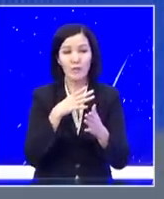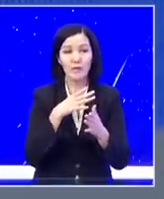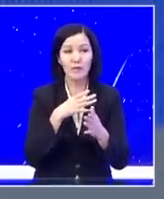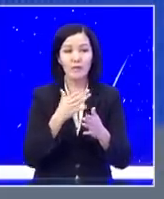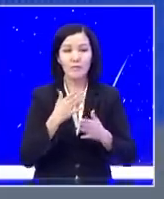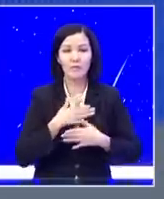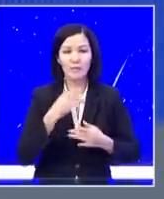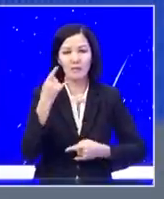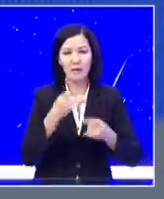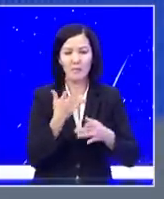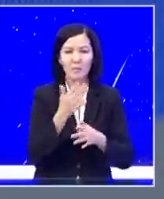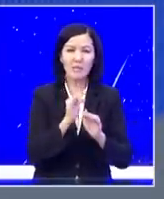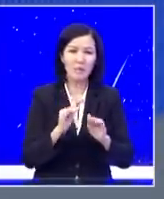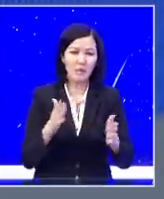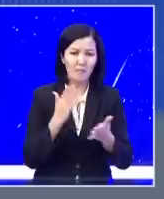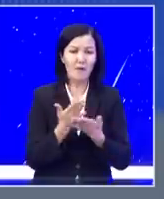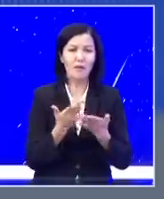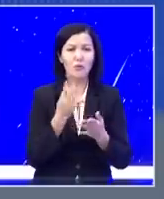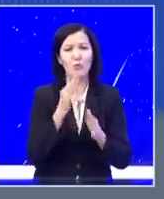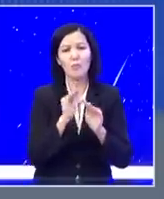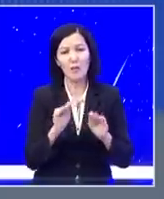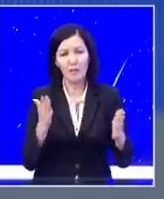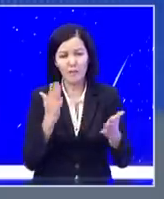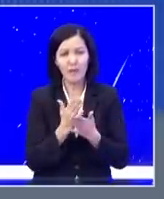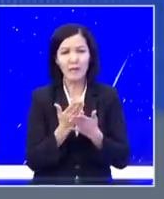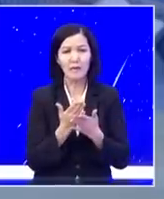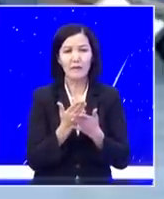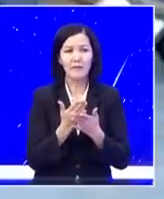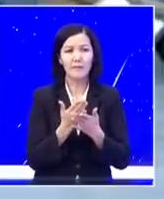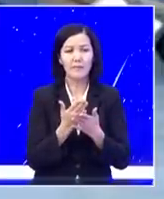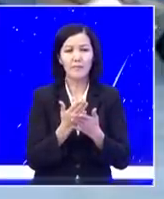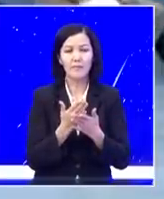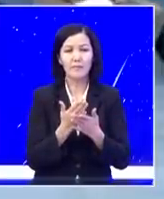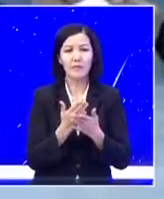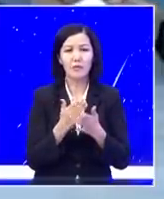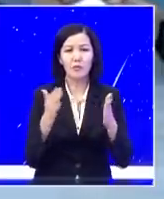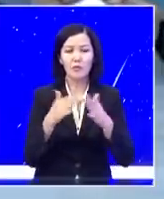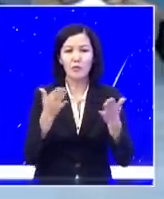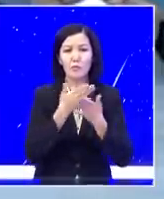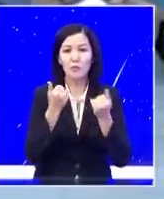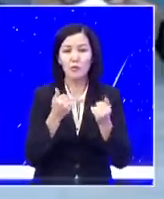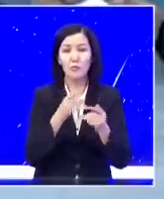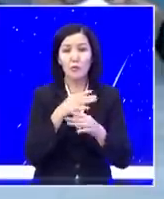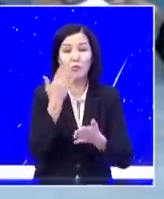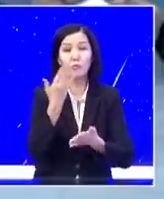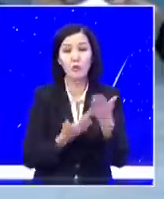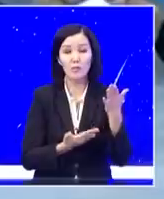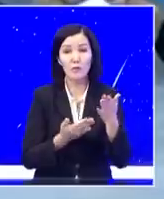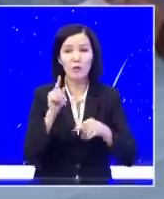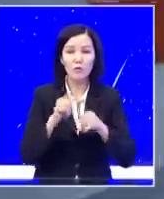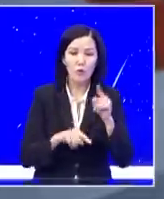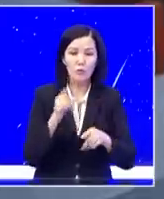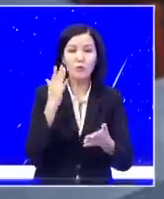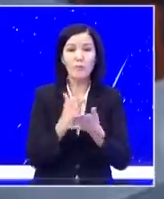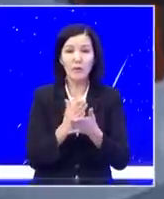хабарымызға да келеді. 5 балам бар, 4 балам бар, далада қалдым. Сол кезде мен көбіне сұраймын, осы ағайын туыстарыңыз бар